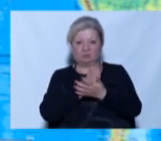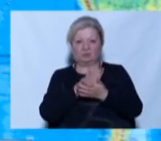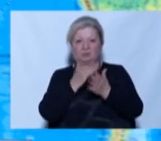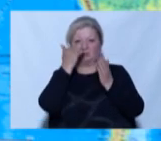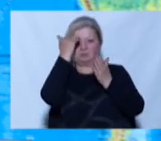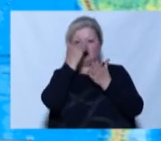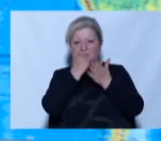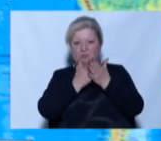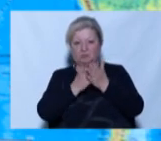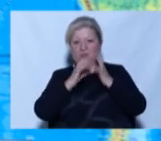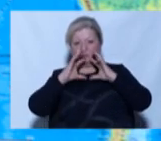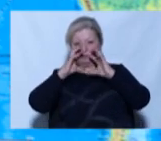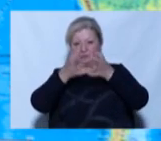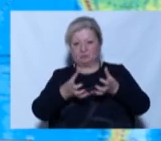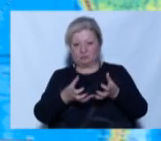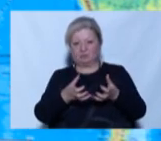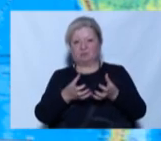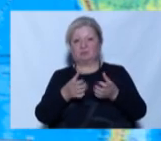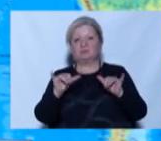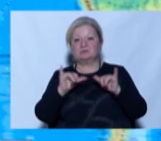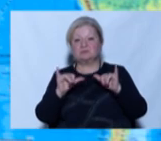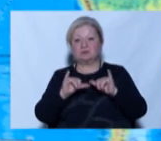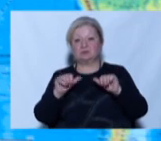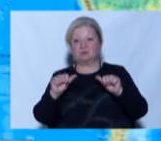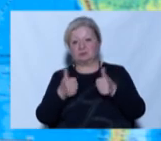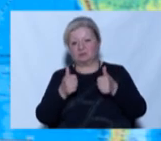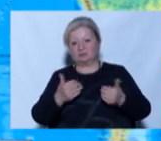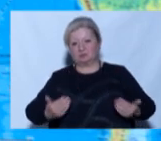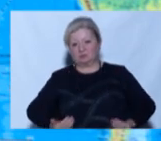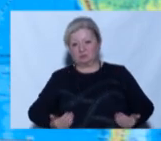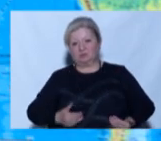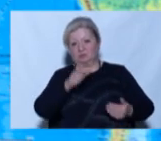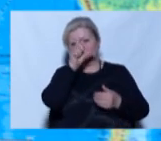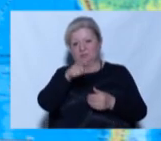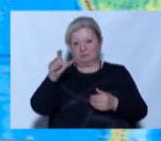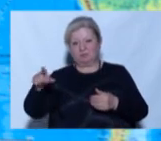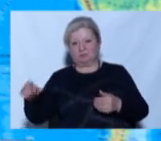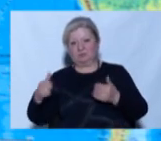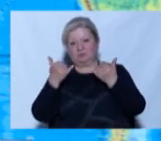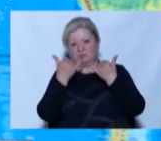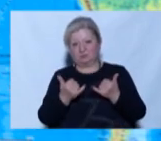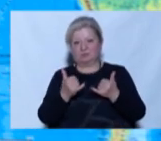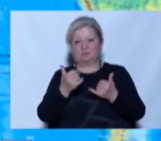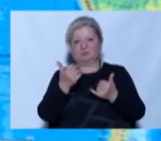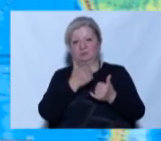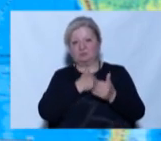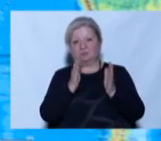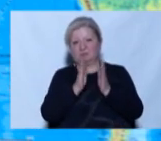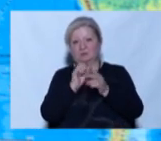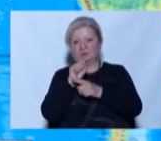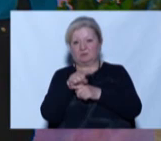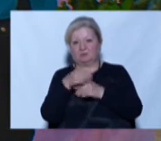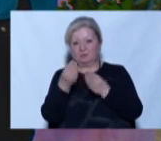სტრუქტურა სოფლიოში და სად როგორ ცხოვრობენ ადამიანები. ეხლა კი ერთი პატარა დავალება მინდა